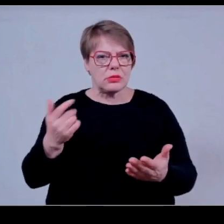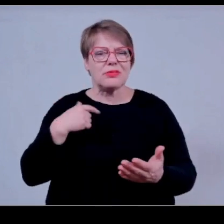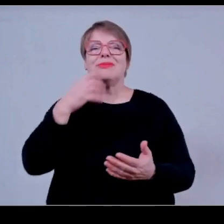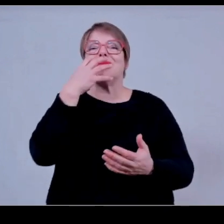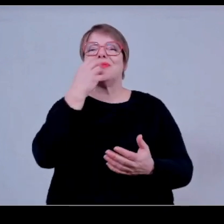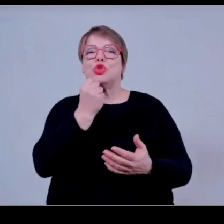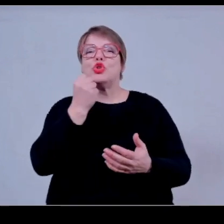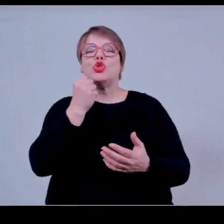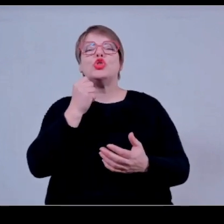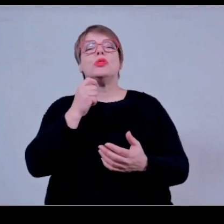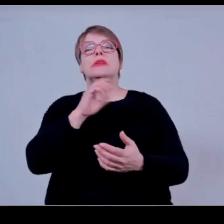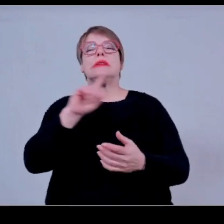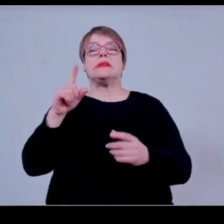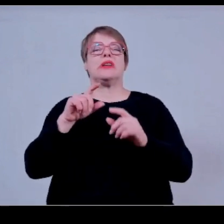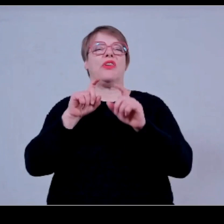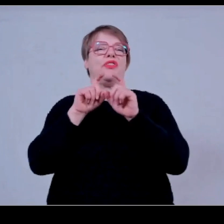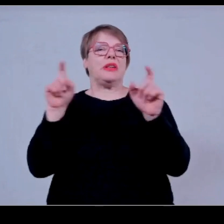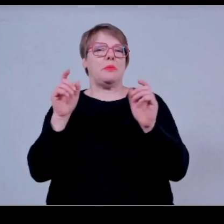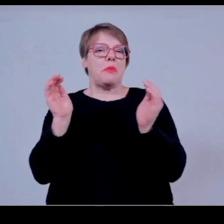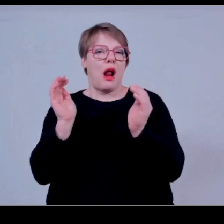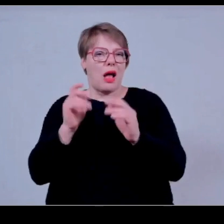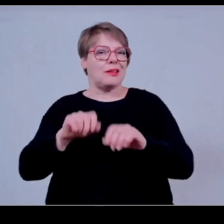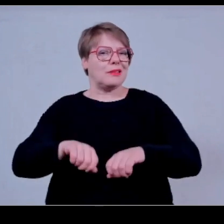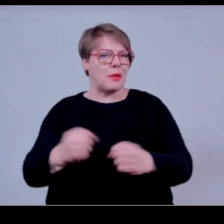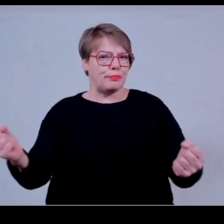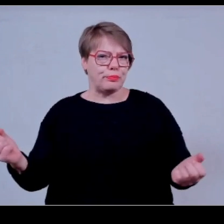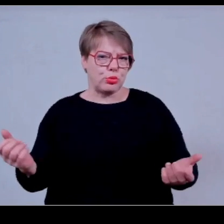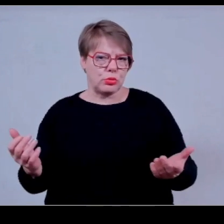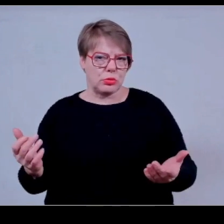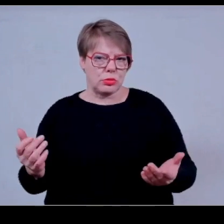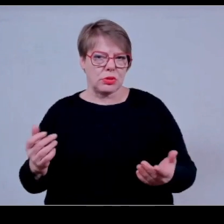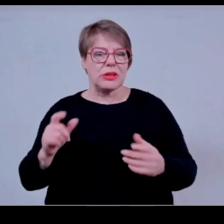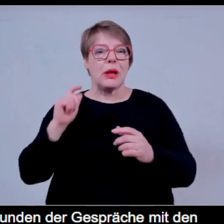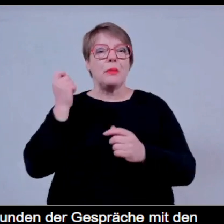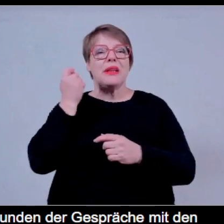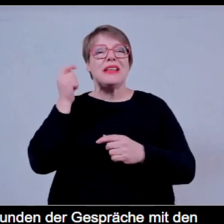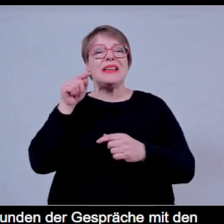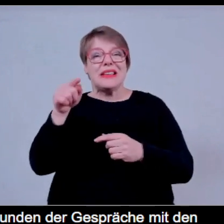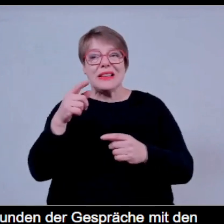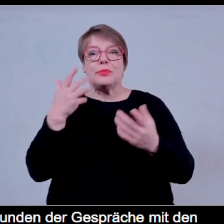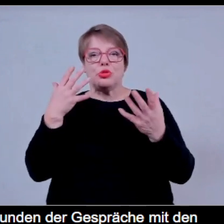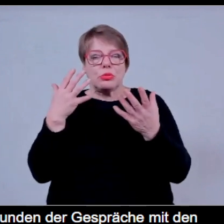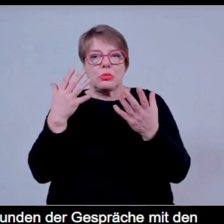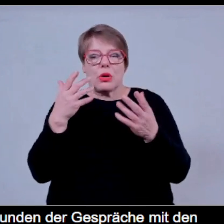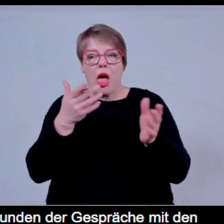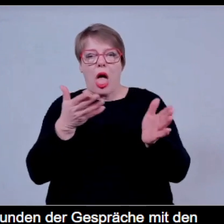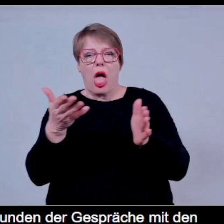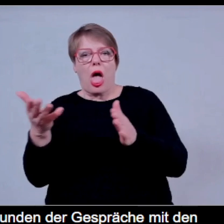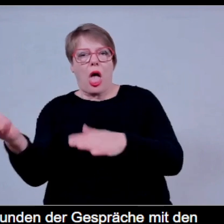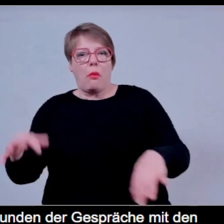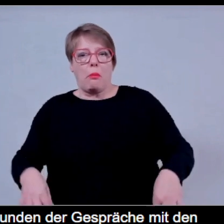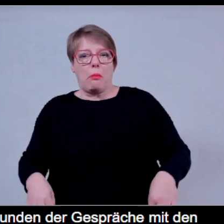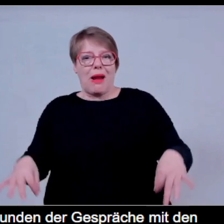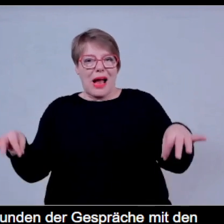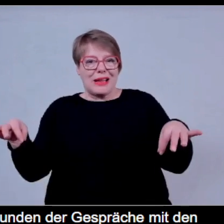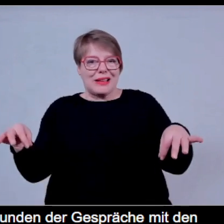Tohuwabohu auf Bundesebene, dass hier diese Vervierfachung der Energiekosten und teilweise Inkoppelung